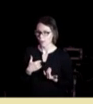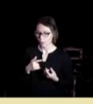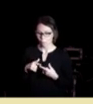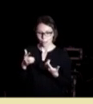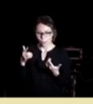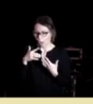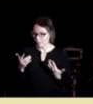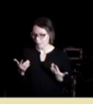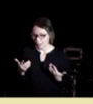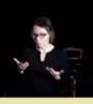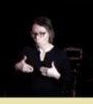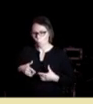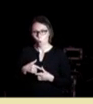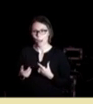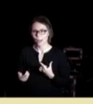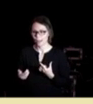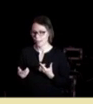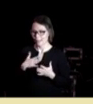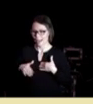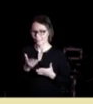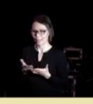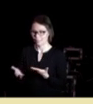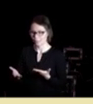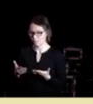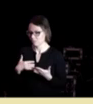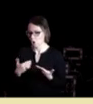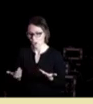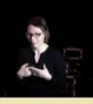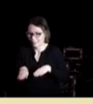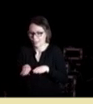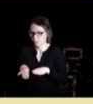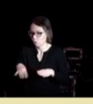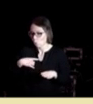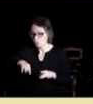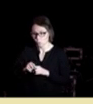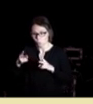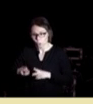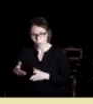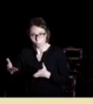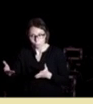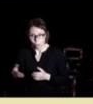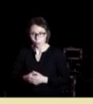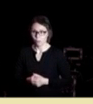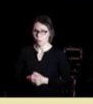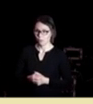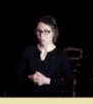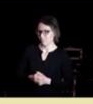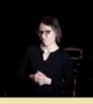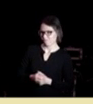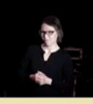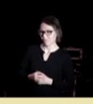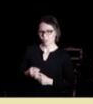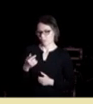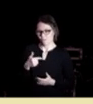være ikke i stand til å få, eller at de helsetjenestene vi har, ikke er tilrettelagt for oss som brukere. Vi hadde